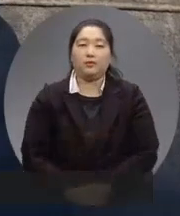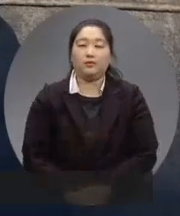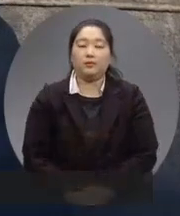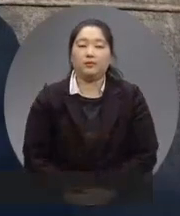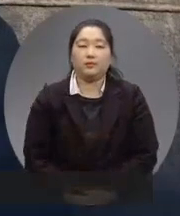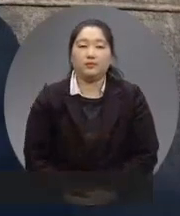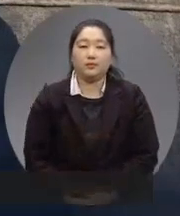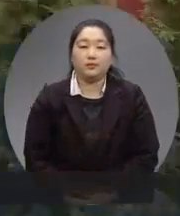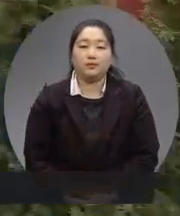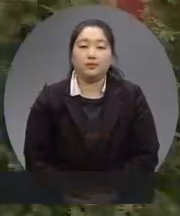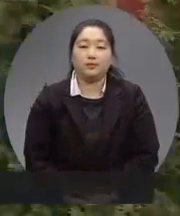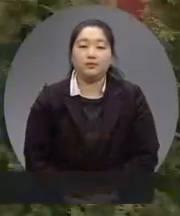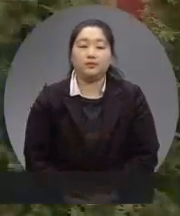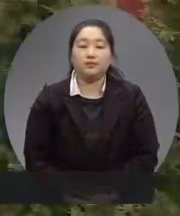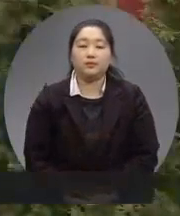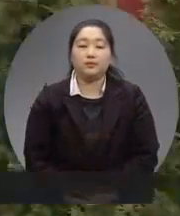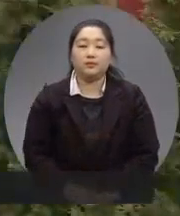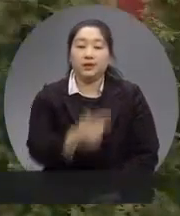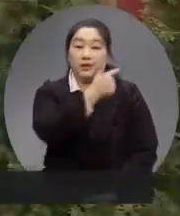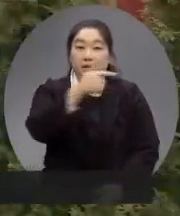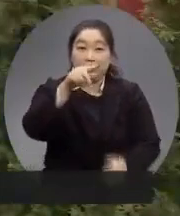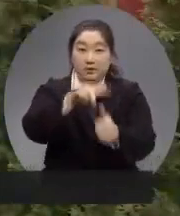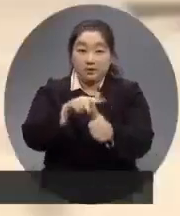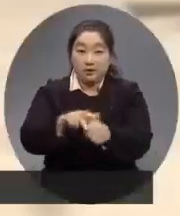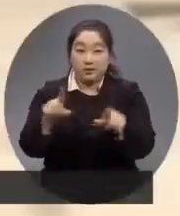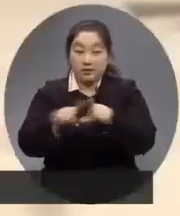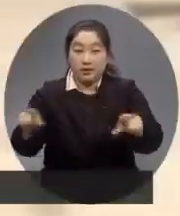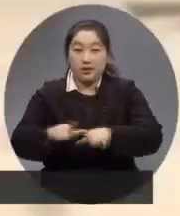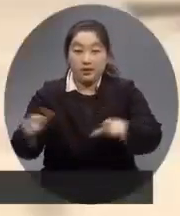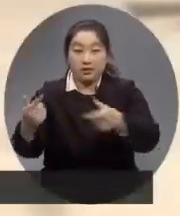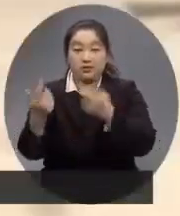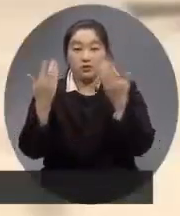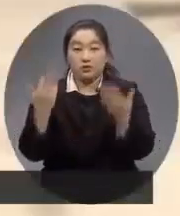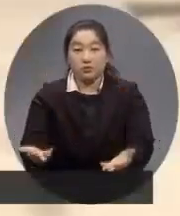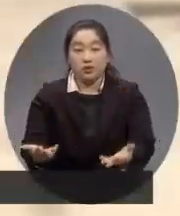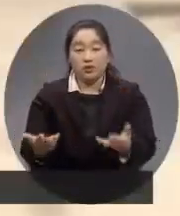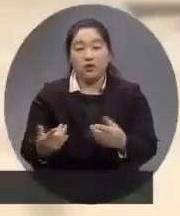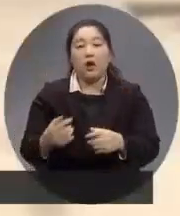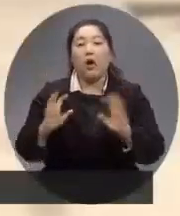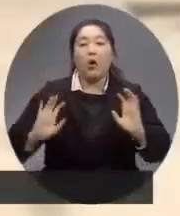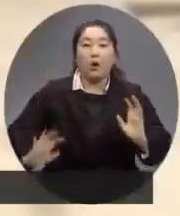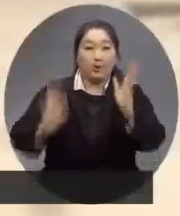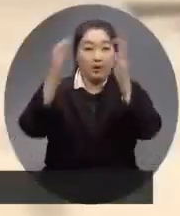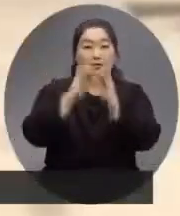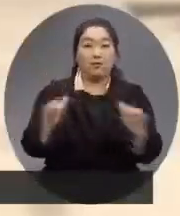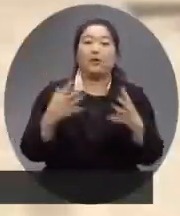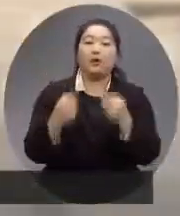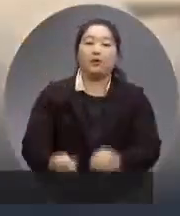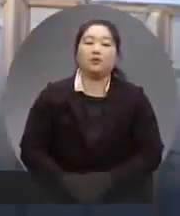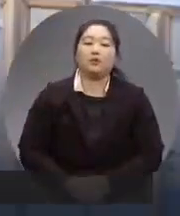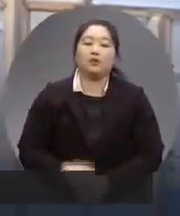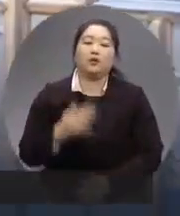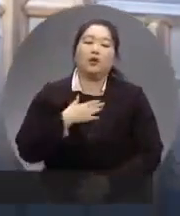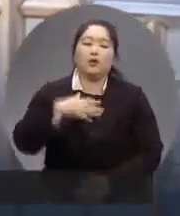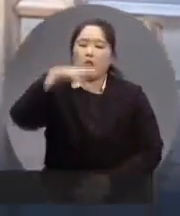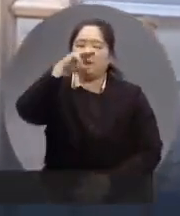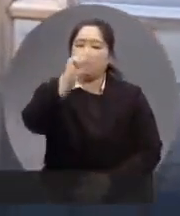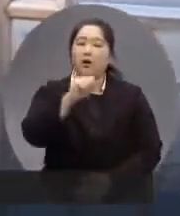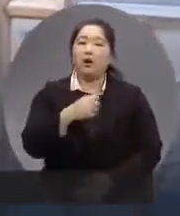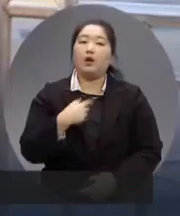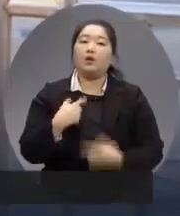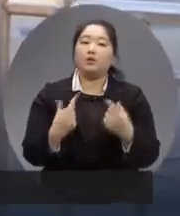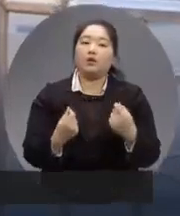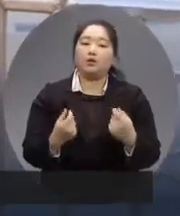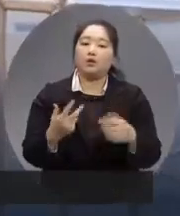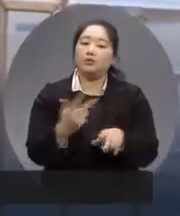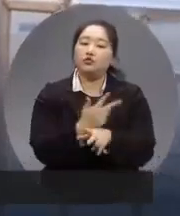찾아보자라는 취지에서. 대형마트 평일 휴무 조정안에 반기는 시민들도 많습니다. 저는 너무 좋을 것 같아요.